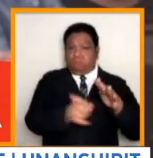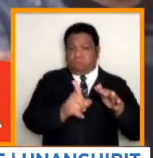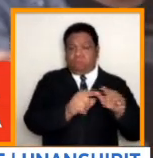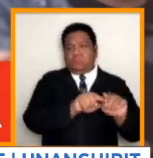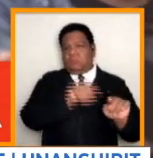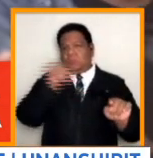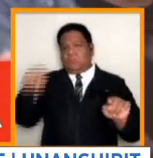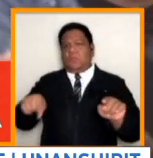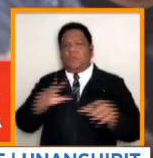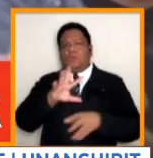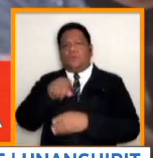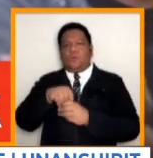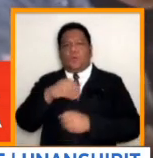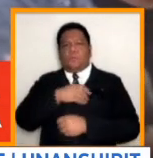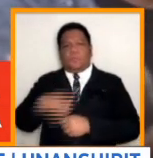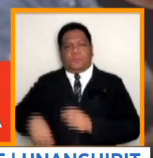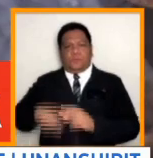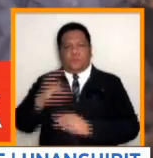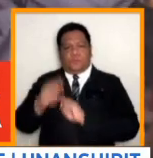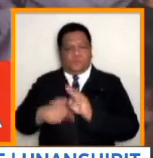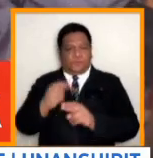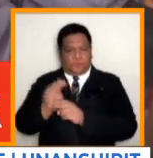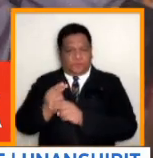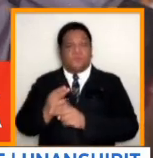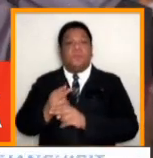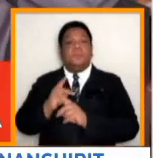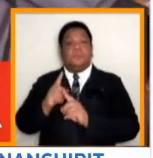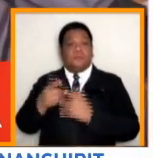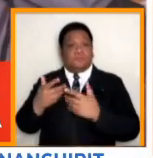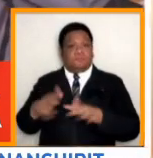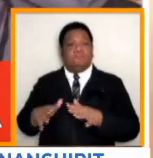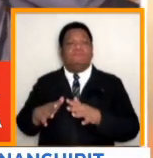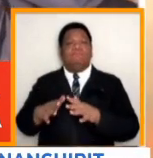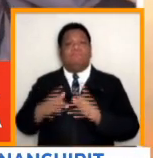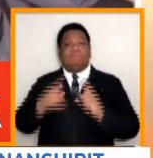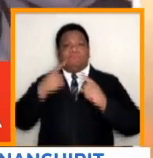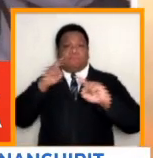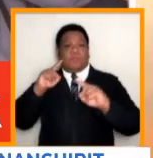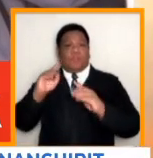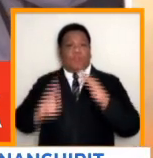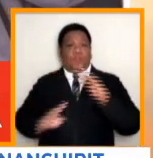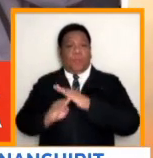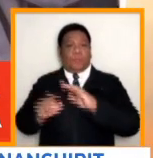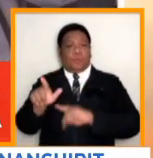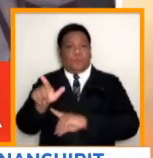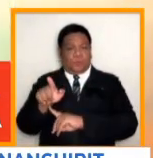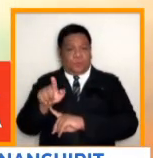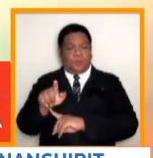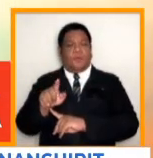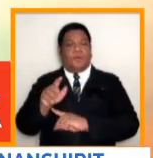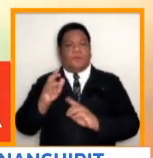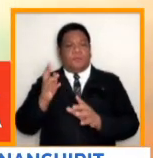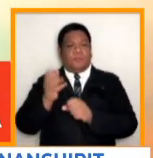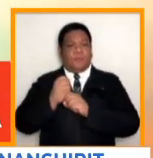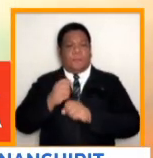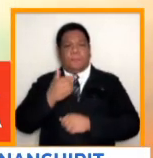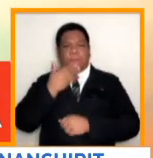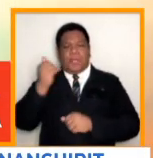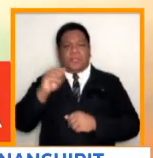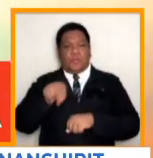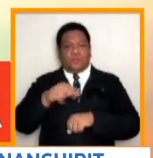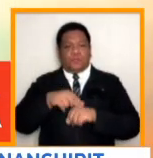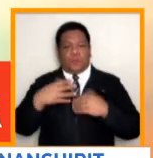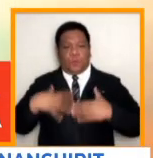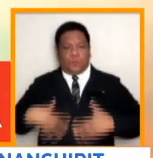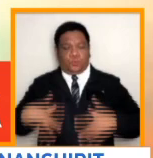Miss Universe pageant. Sa kabila niya, umabot siya sa top 21 at nakuha ang best national costume na sinamahan